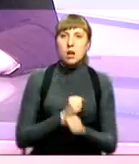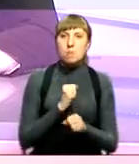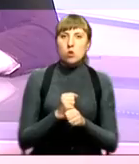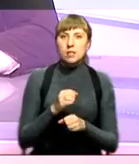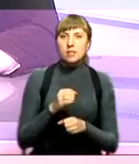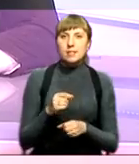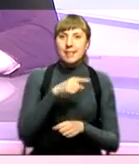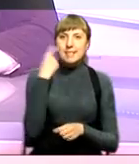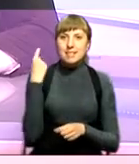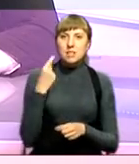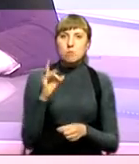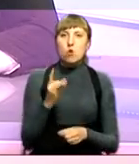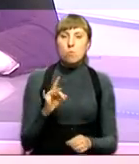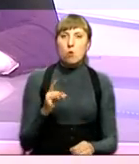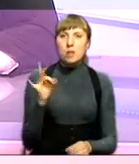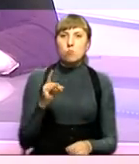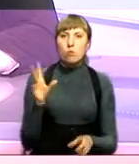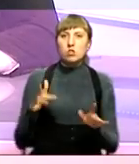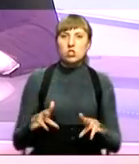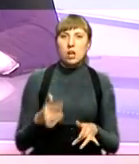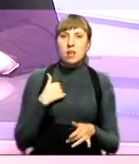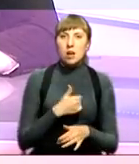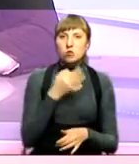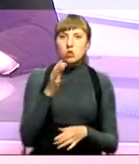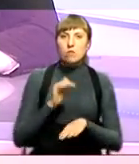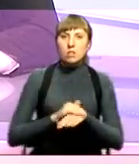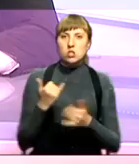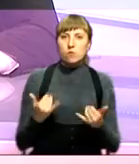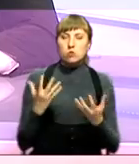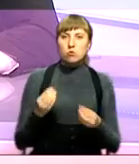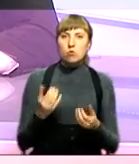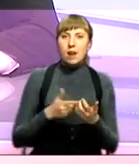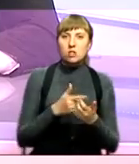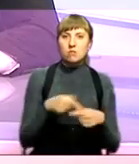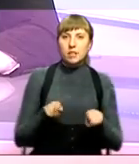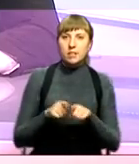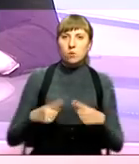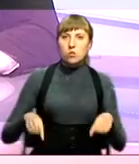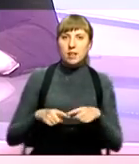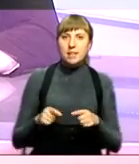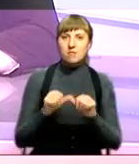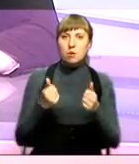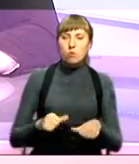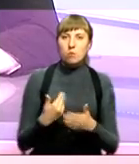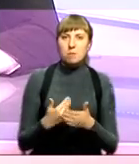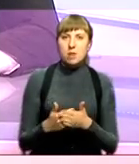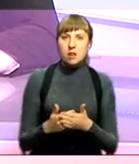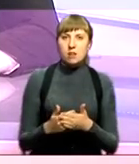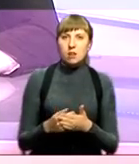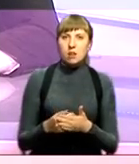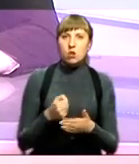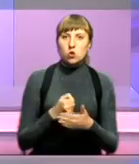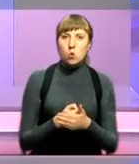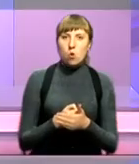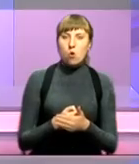рублевых счетах. Кстати, я хочу сказать, что уже фактически к сегодняшнему дню количество таких отделений сформировано в пределах